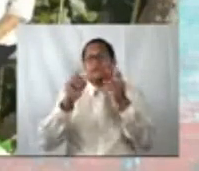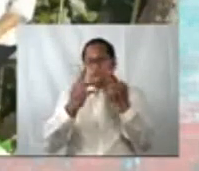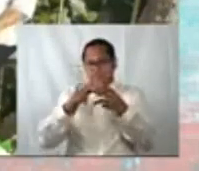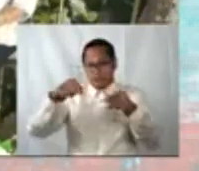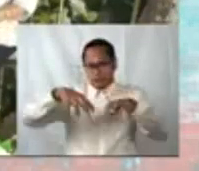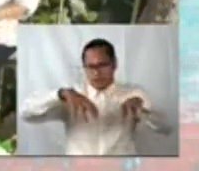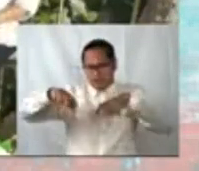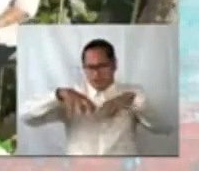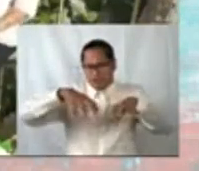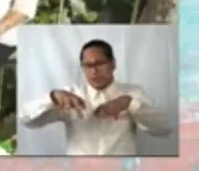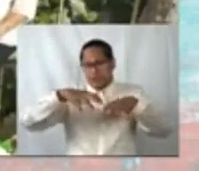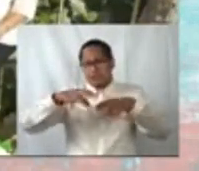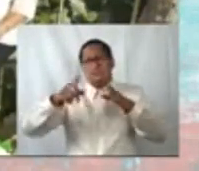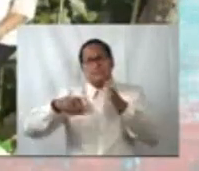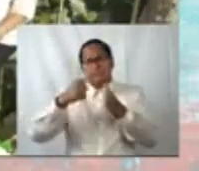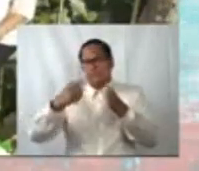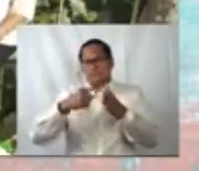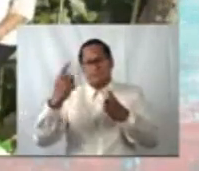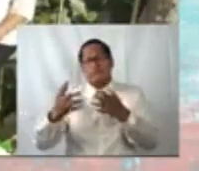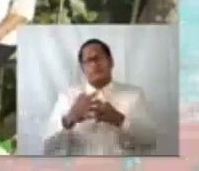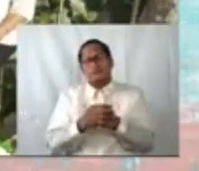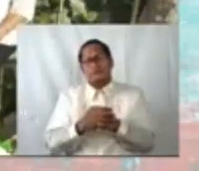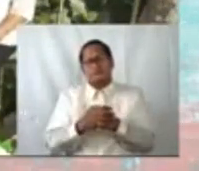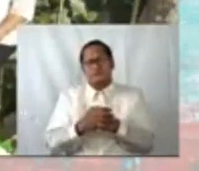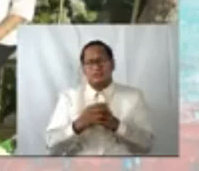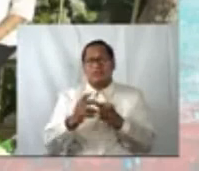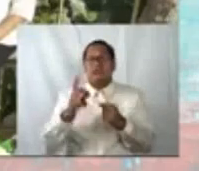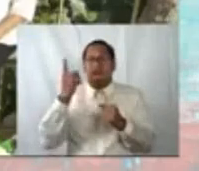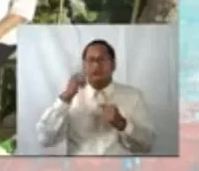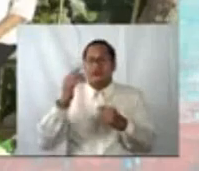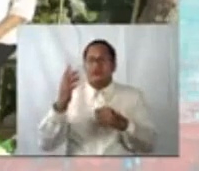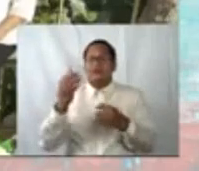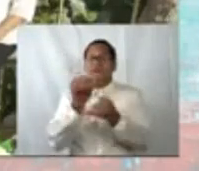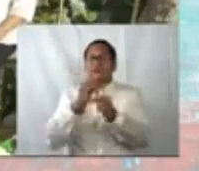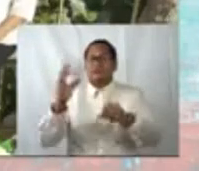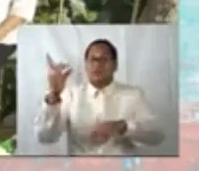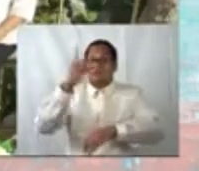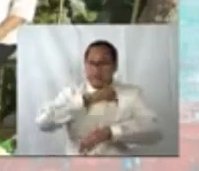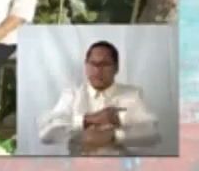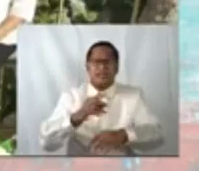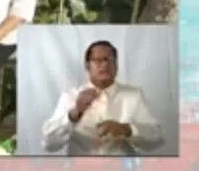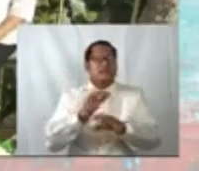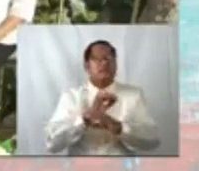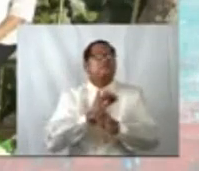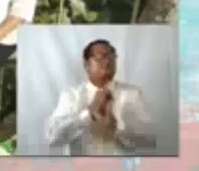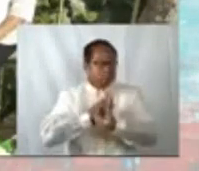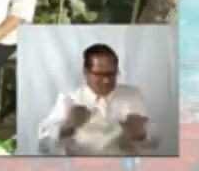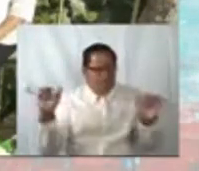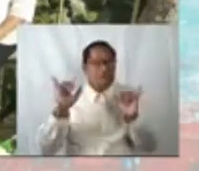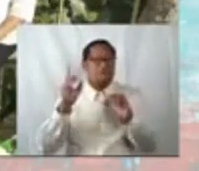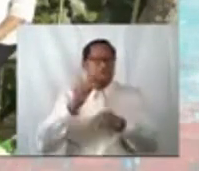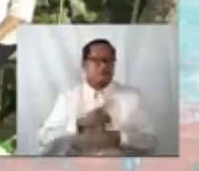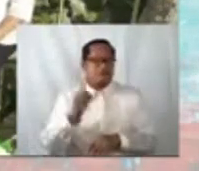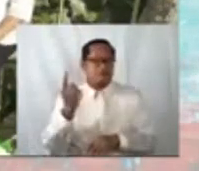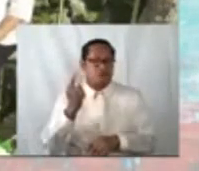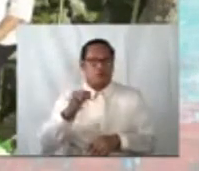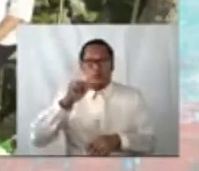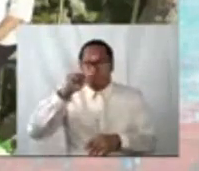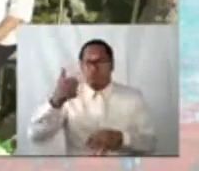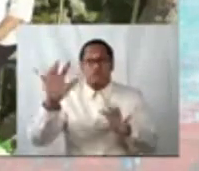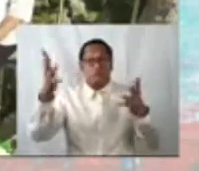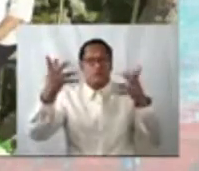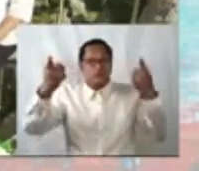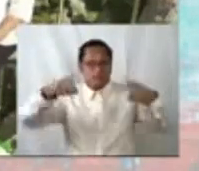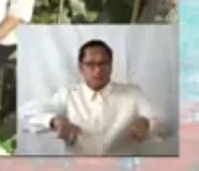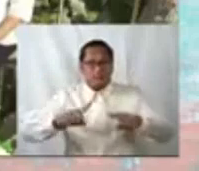hindi na po natin pinapalampas ang araw ng kalayaan na parang ordinaryong araw lamang. Bukas, walang mangyayari.